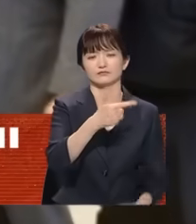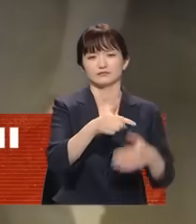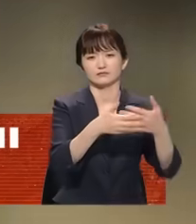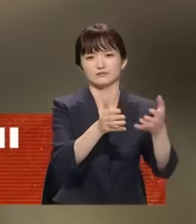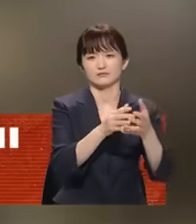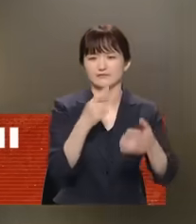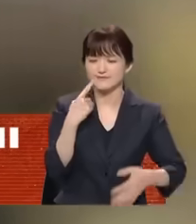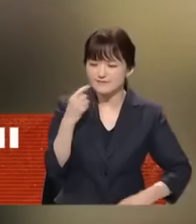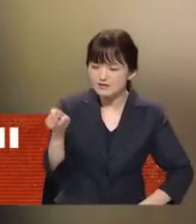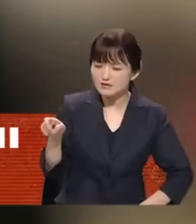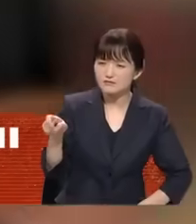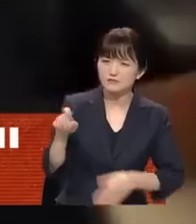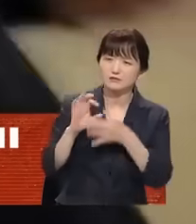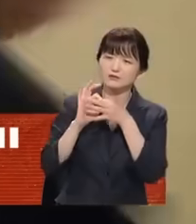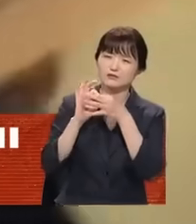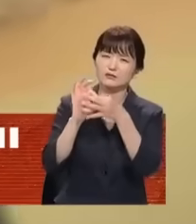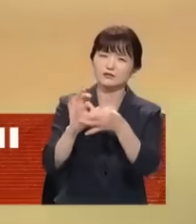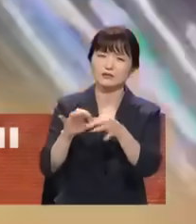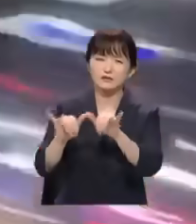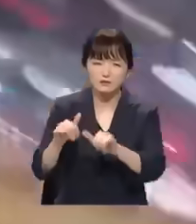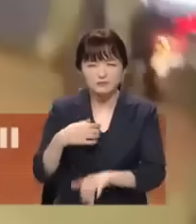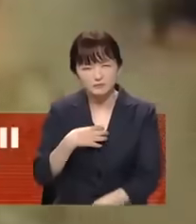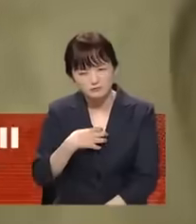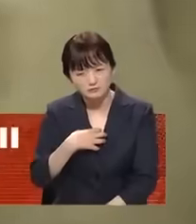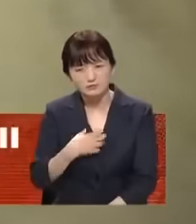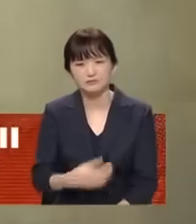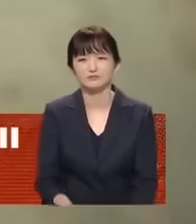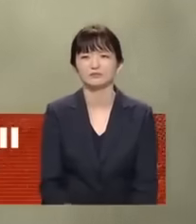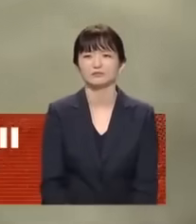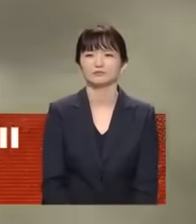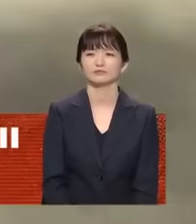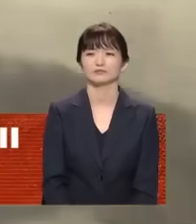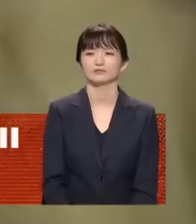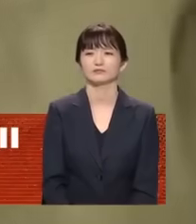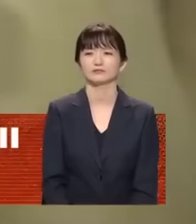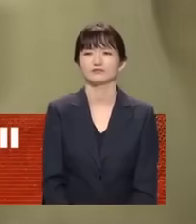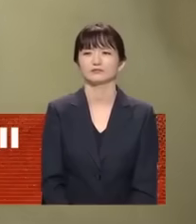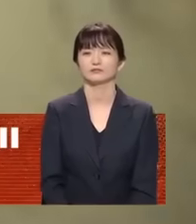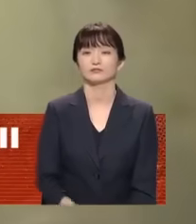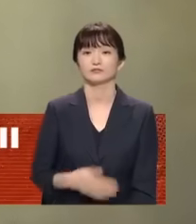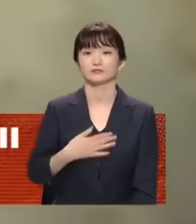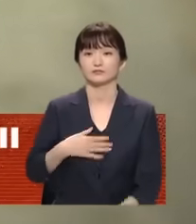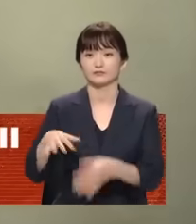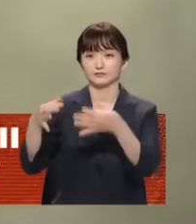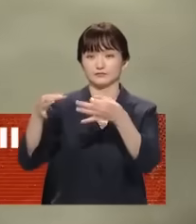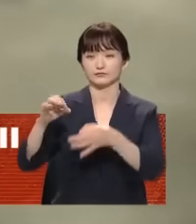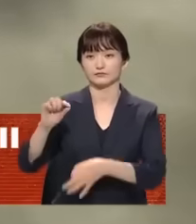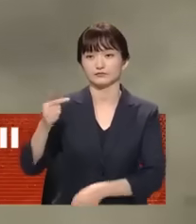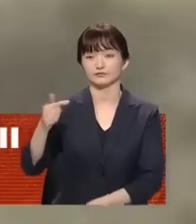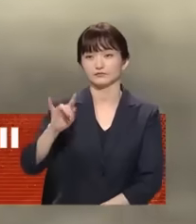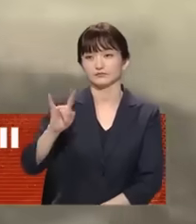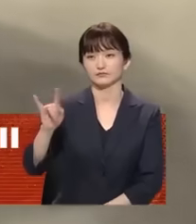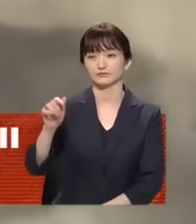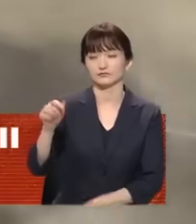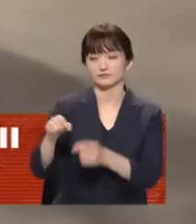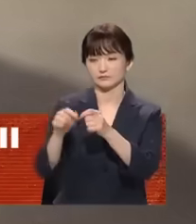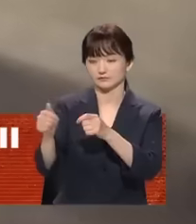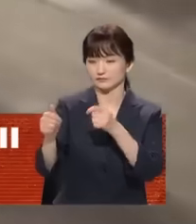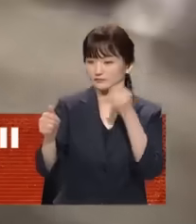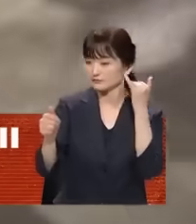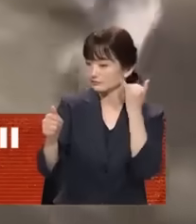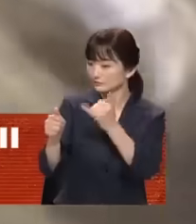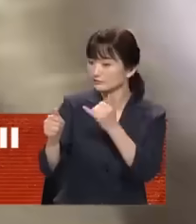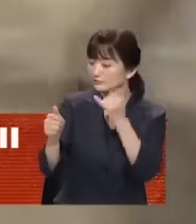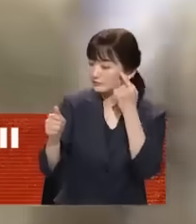계속 이제 협박 이어질까 봐 좀 걱정스럽습니다 자 제가 우리 김은배 팀장님한테 수원 남문파에 대해서 좀